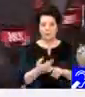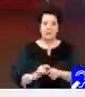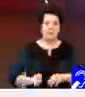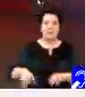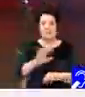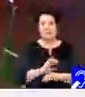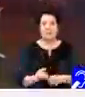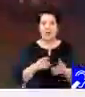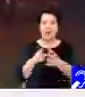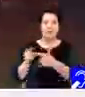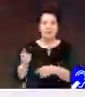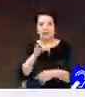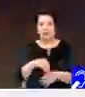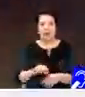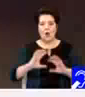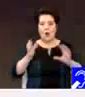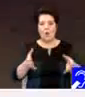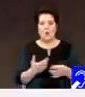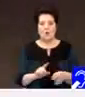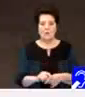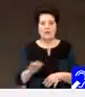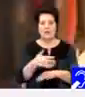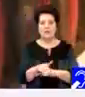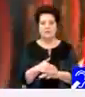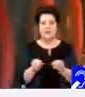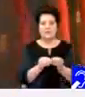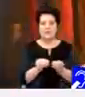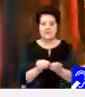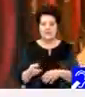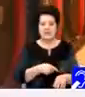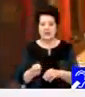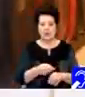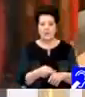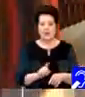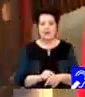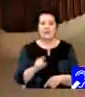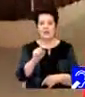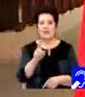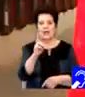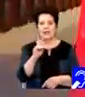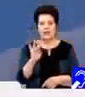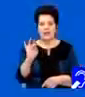toate colțurile lumii s-au întrecut astăzi pe un traseu de 10 km prin beciurile Cramei de la